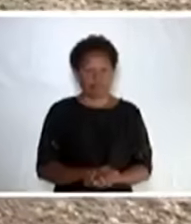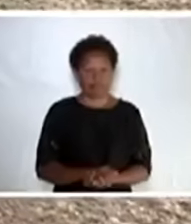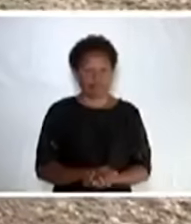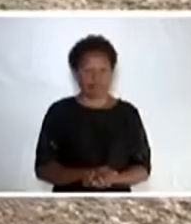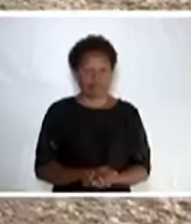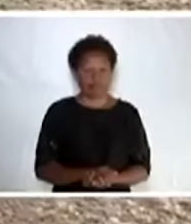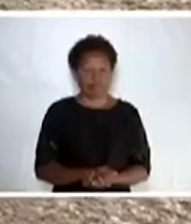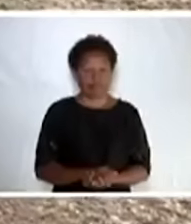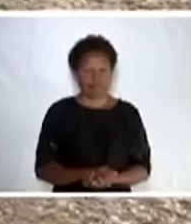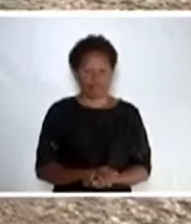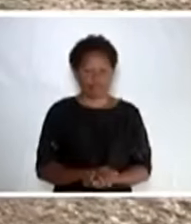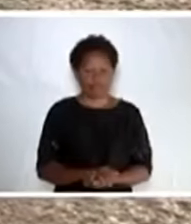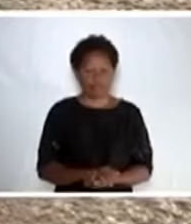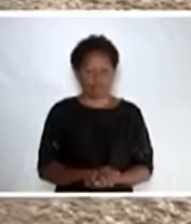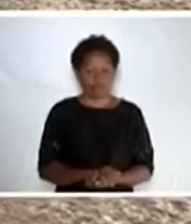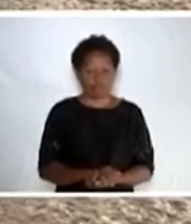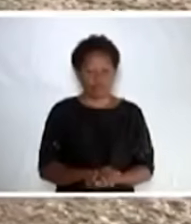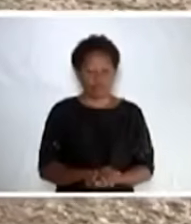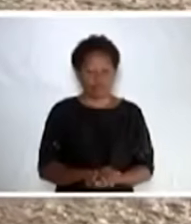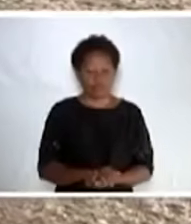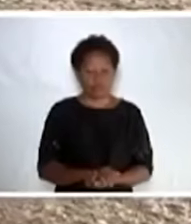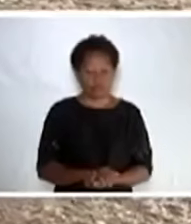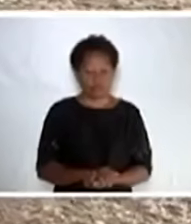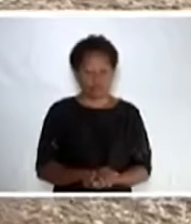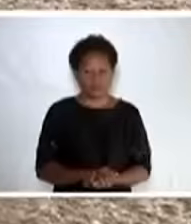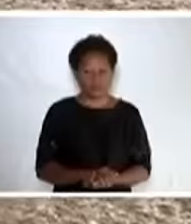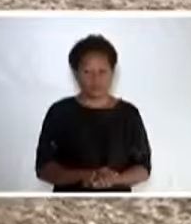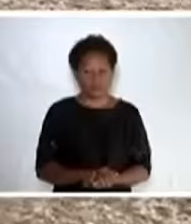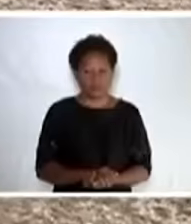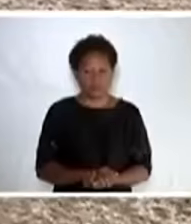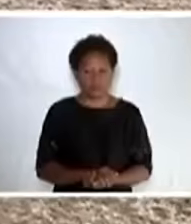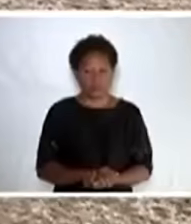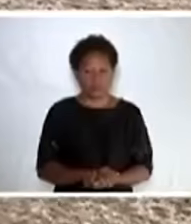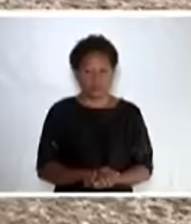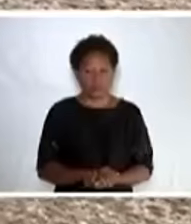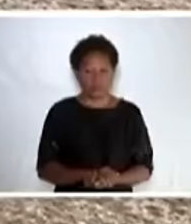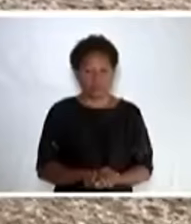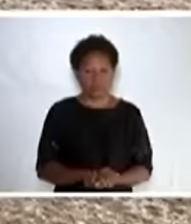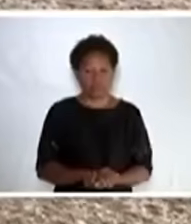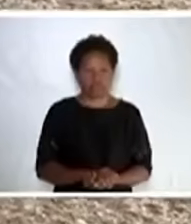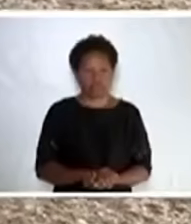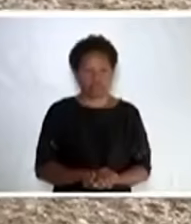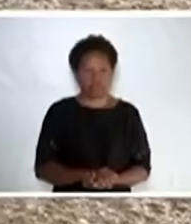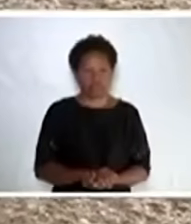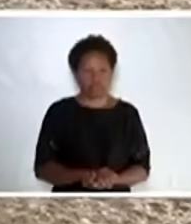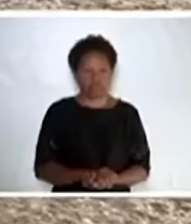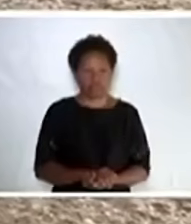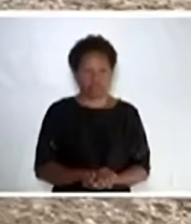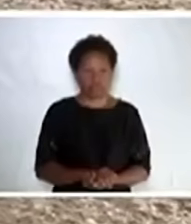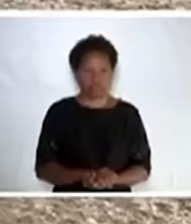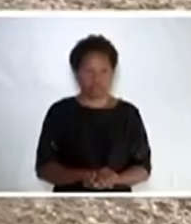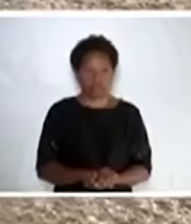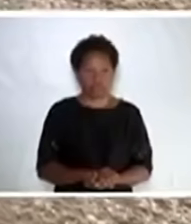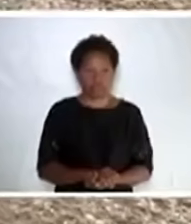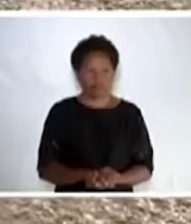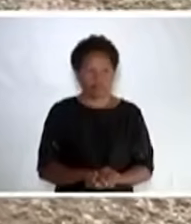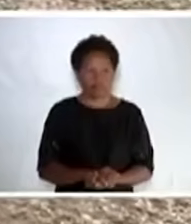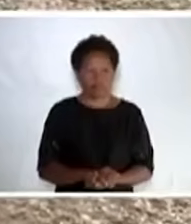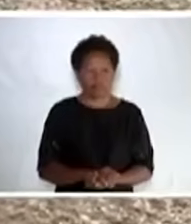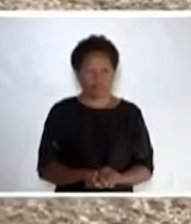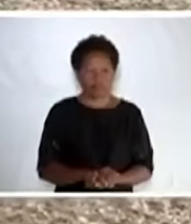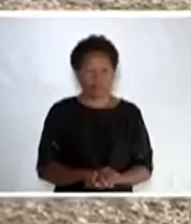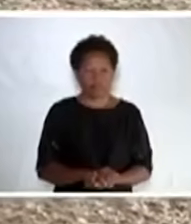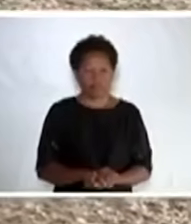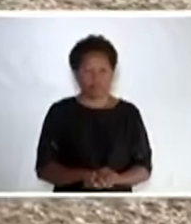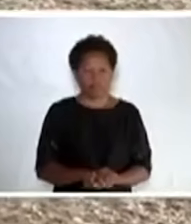नेवी उनके मेंबर्स जो हैं वो भी एक साथ होकर मार्च कर रहे हैं और ये दिन रात हमारी सुरक्षा के लिए,